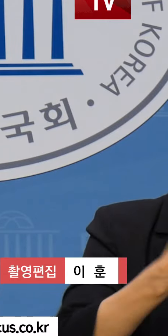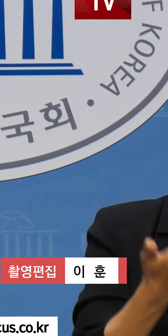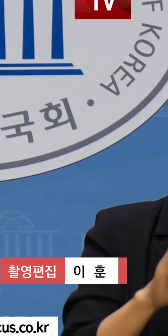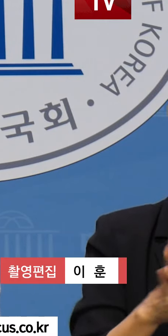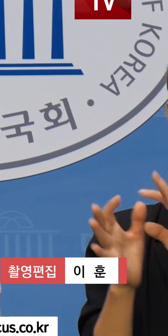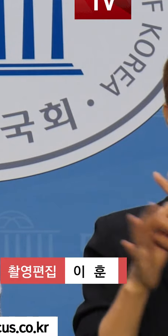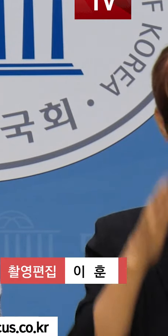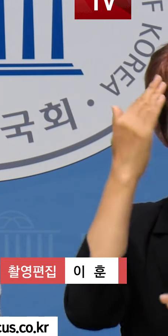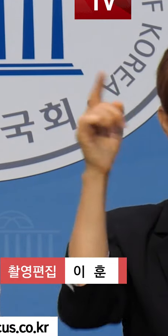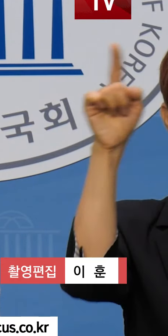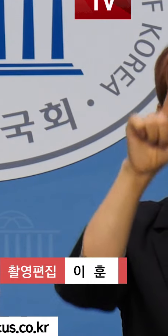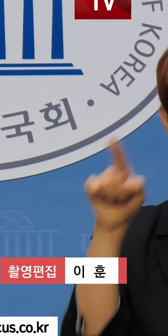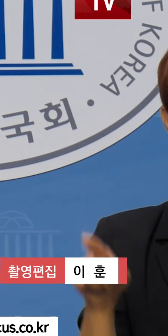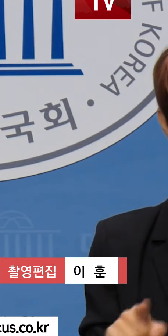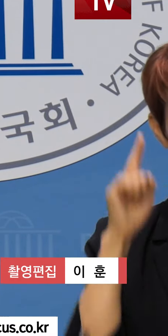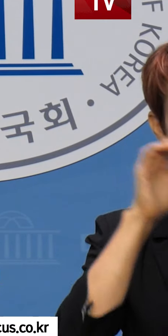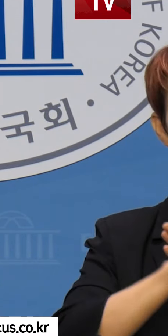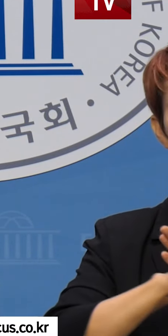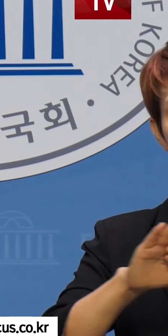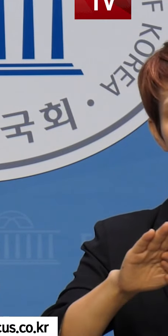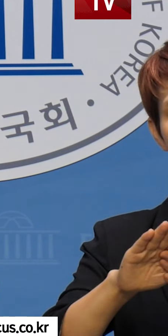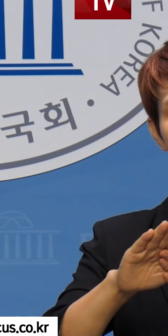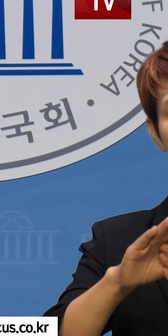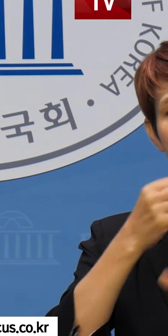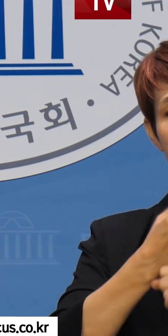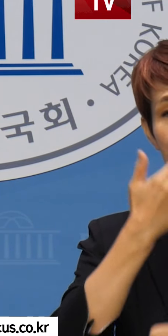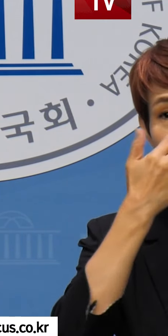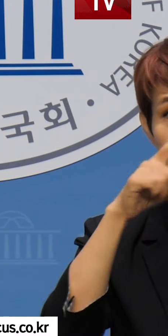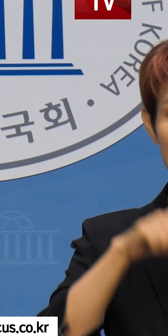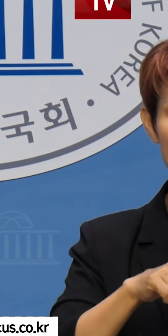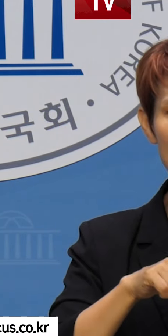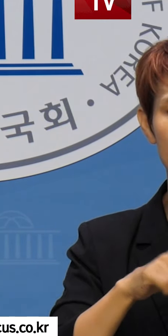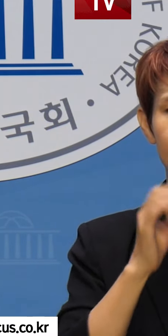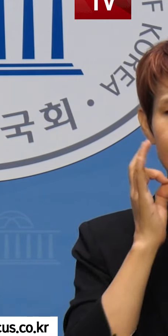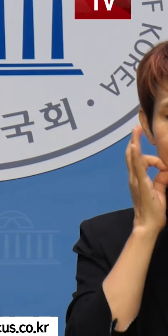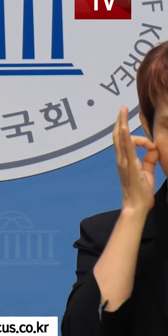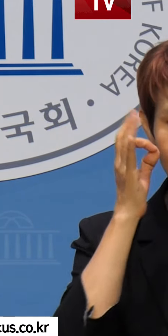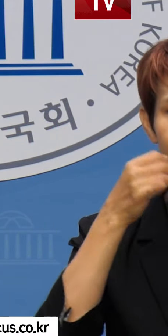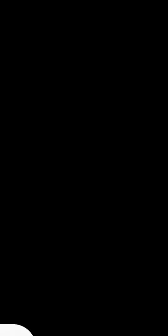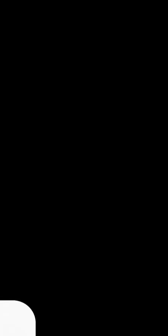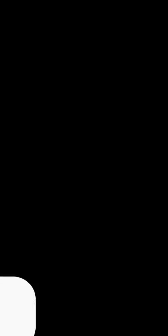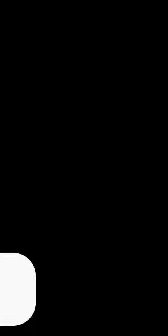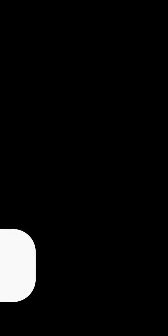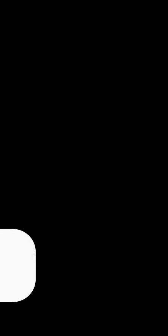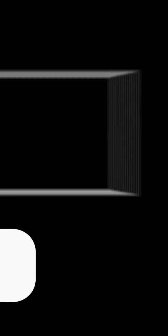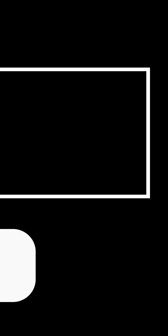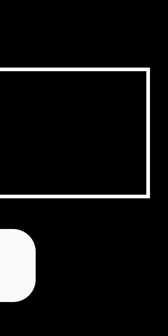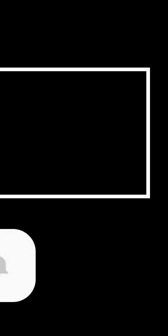한반도의 항구적인 평화가 안착될 수 있도록 모든 노력을 다하겠습니다.